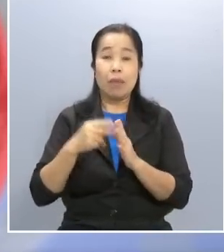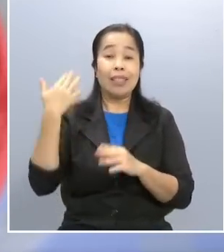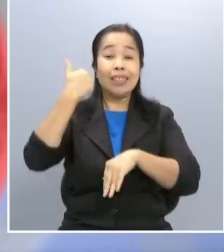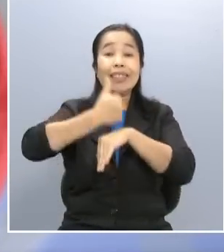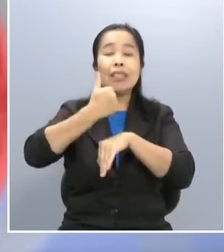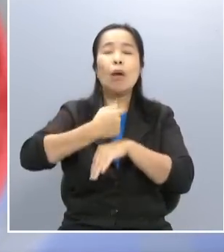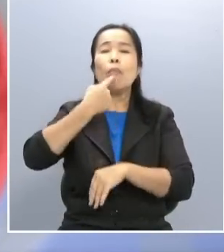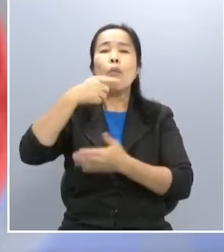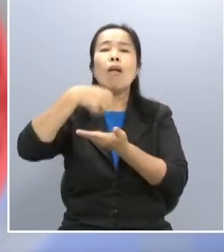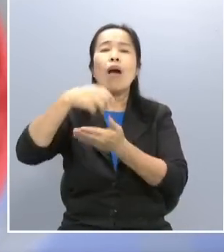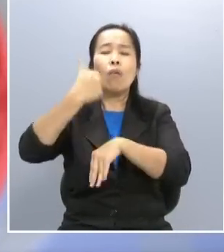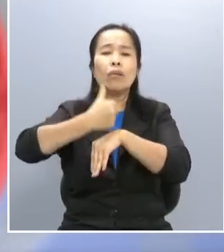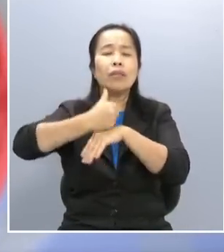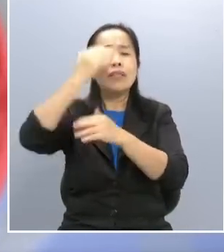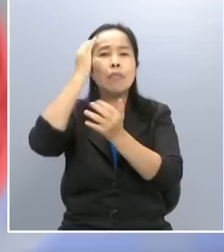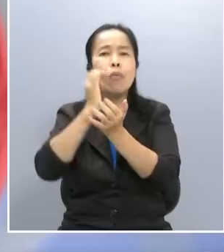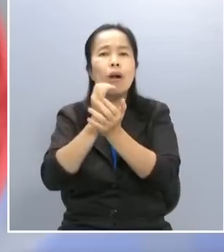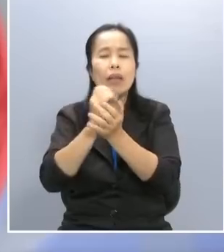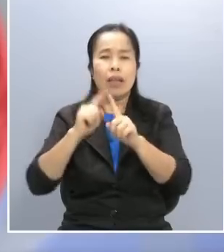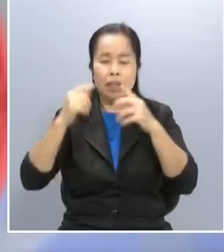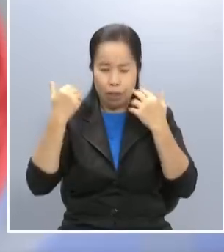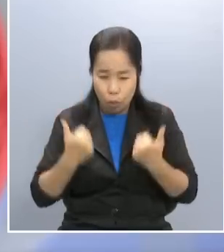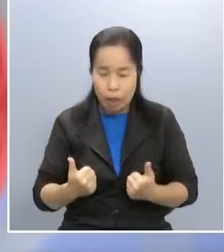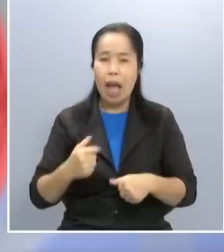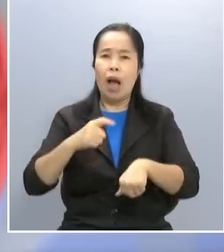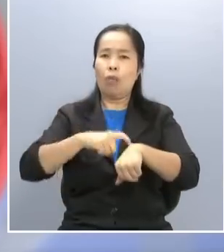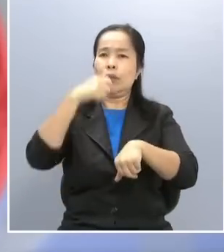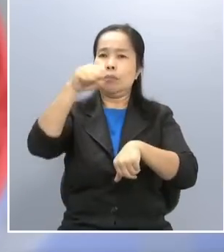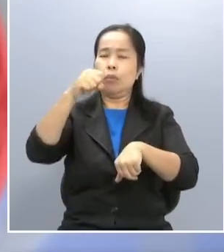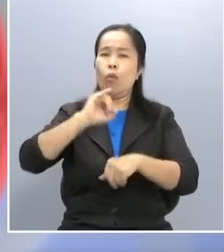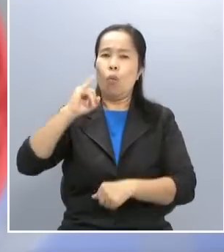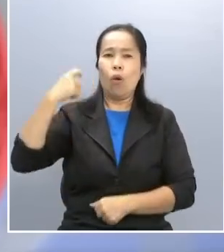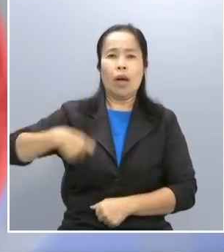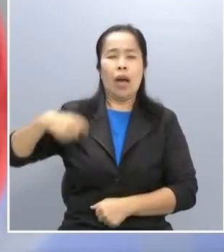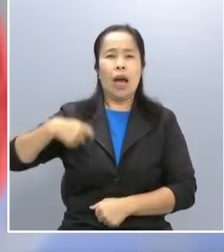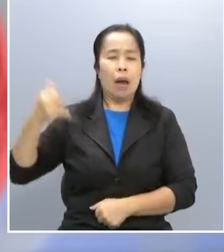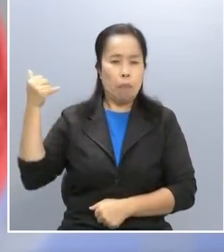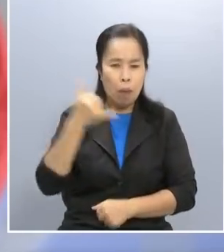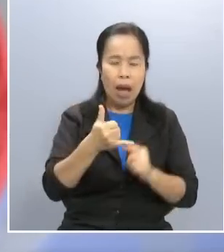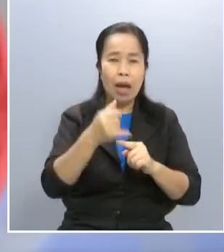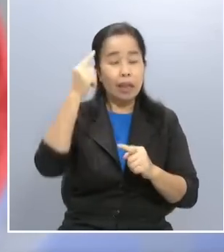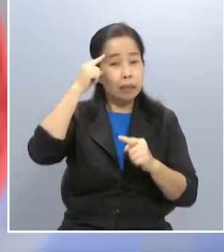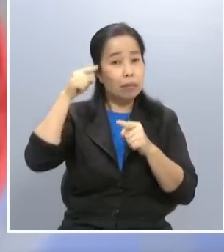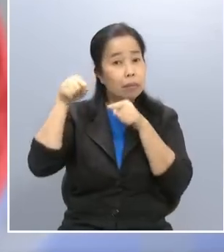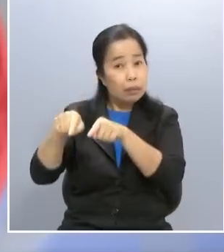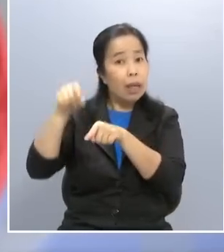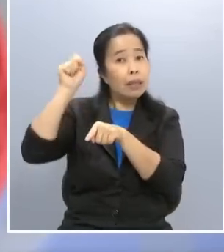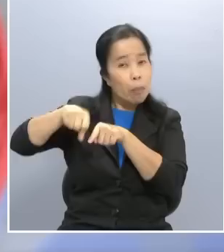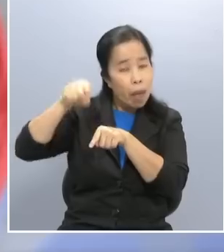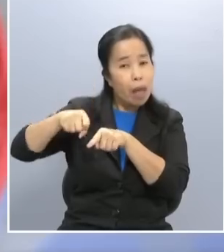ค่ะ แล้วพอมาวันนี้ทางฝั่งของทนายพัฒน์เนี่ยไปหาแอม10โมงก็เลยมีเป้าว่าหรือจะเป็นท่